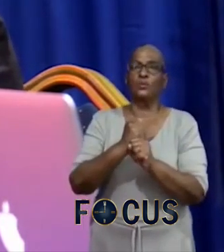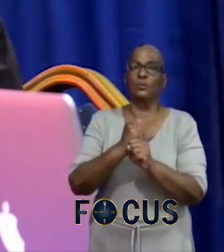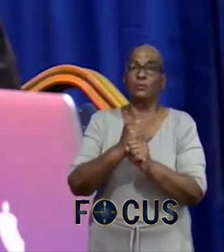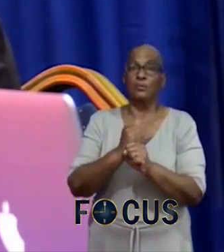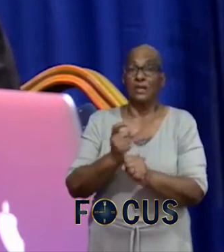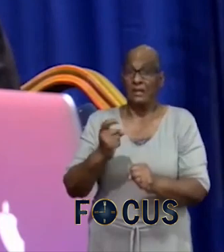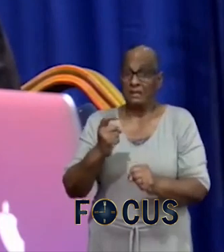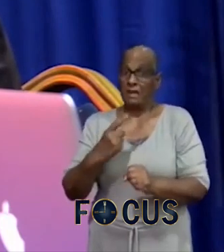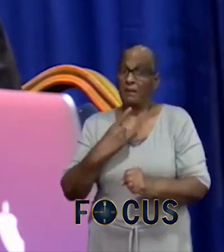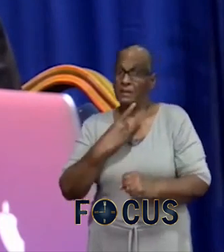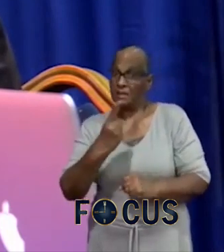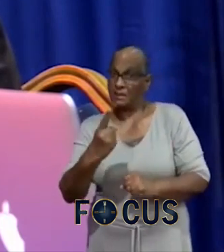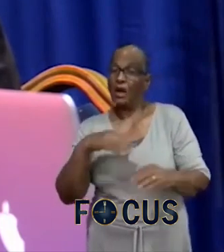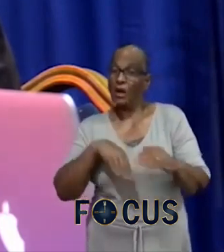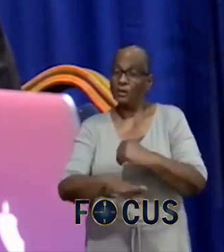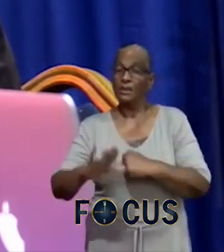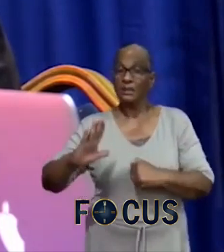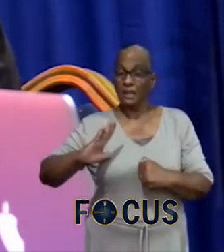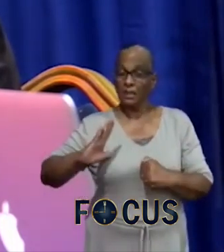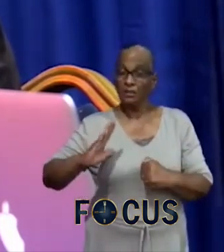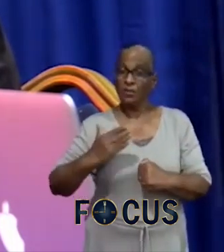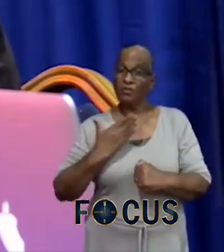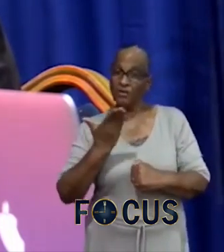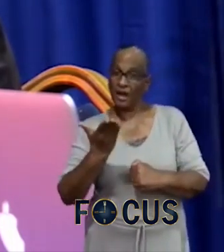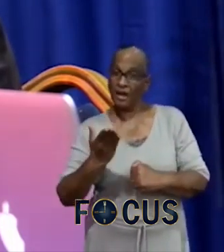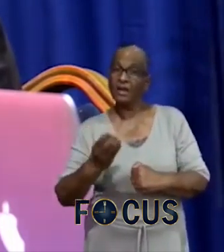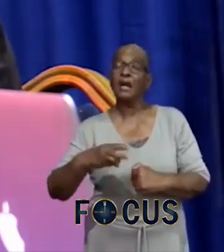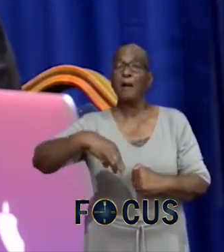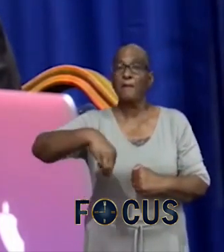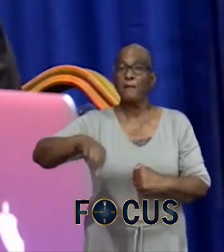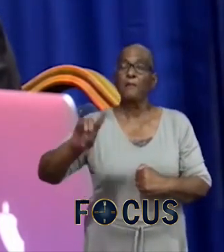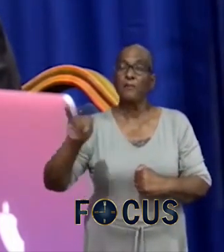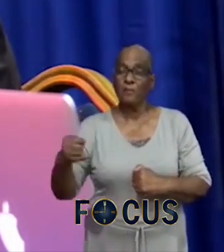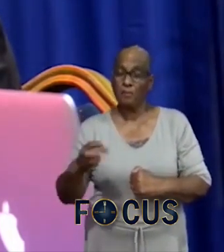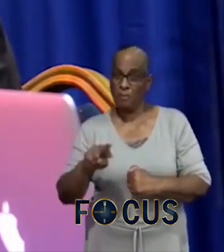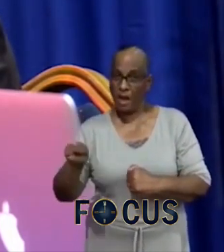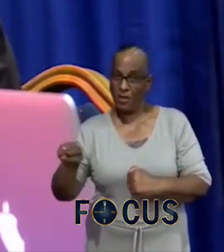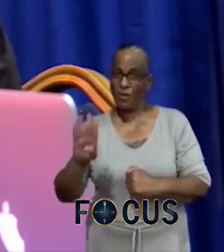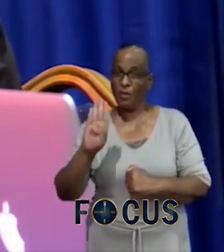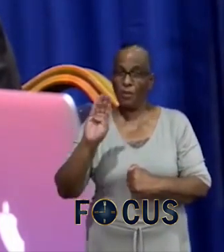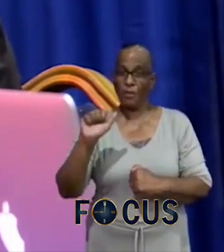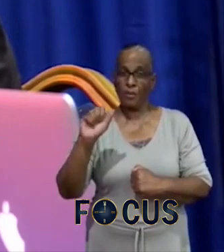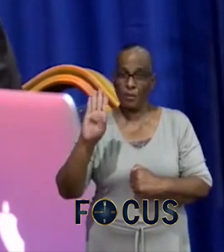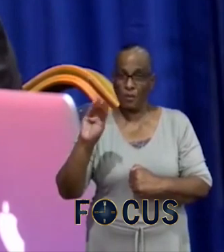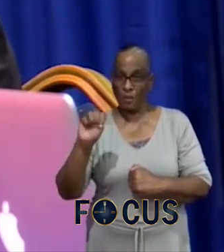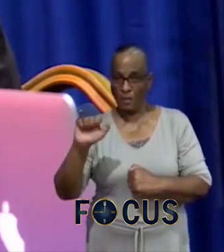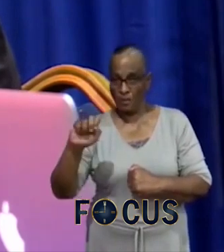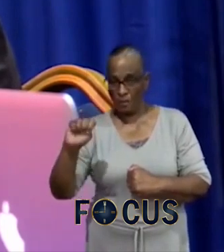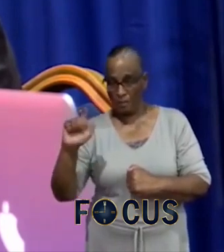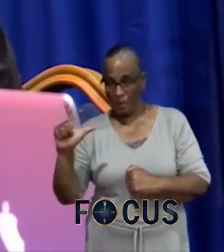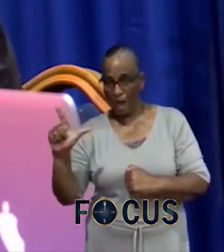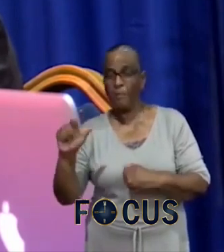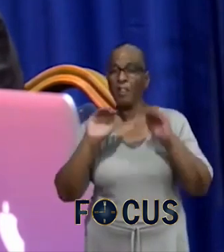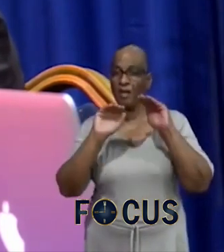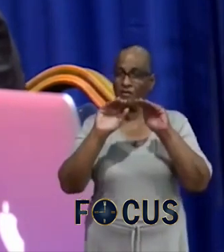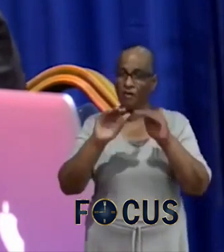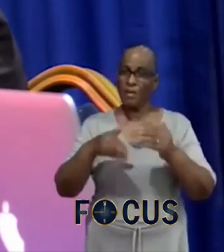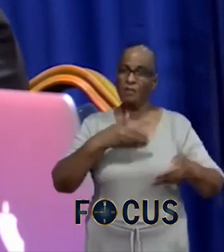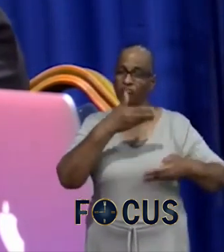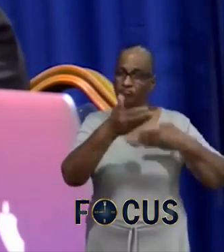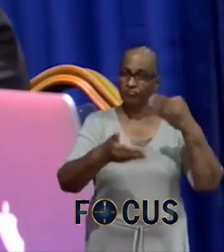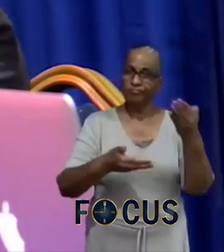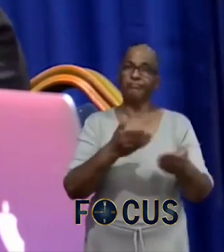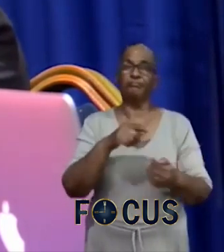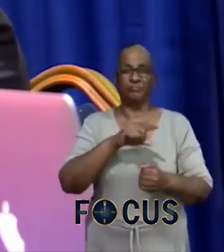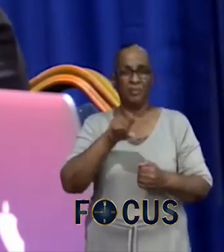Ik mag straks de onderdirecteur vragen, majoor Babel, om u de algehele informatie te geven.